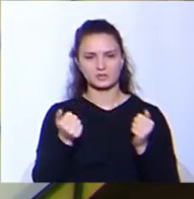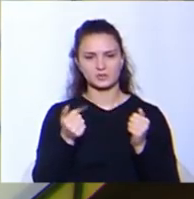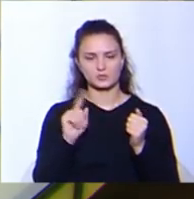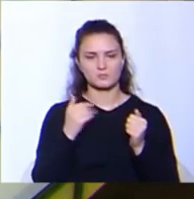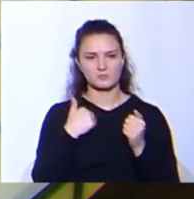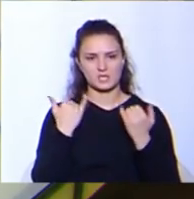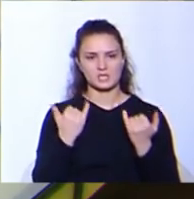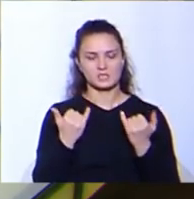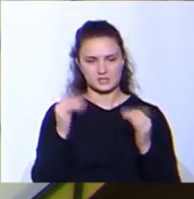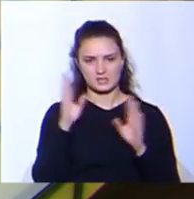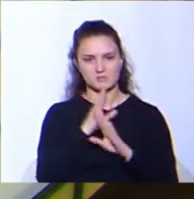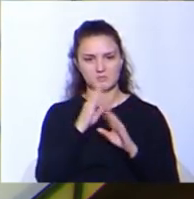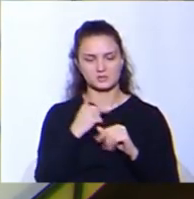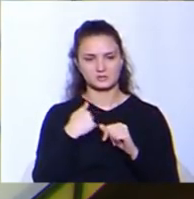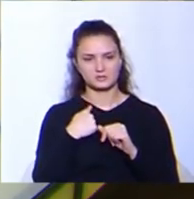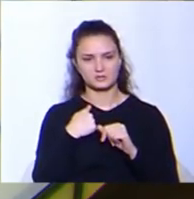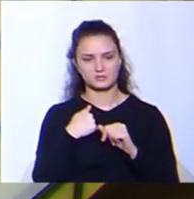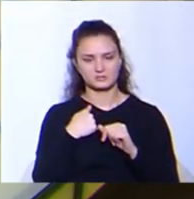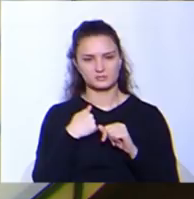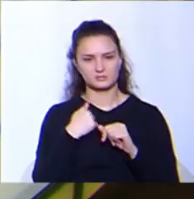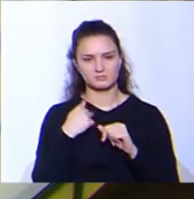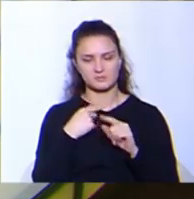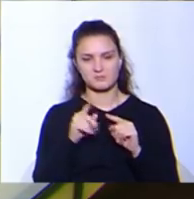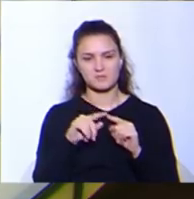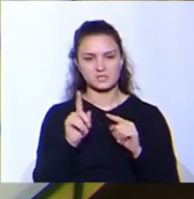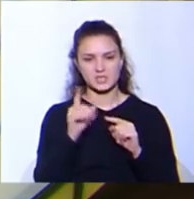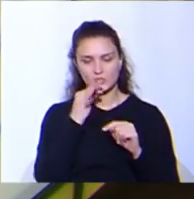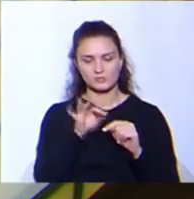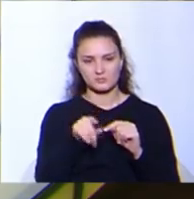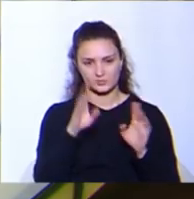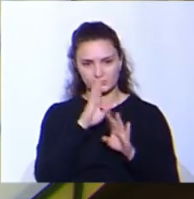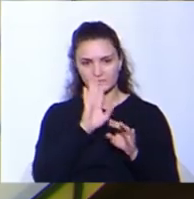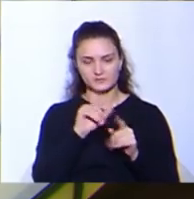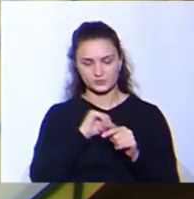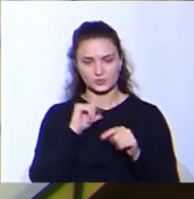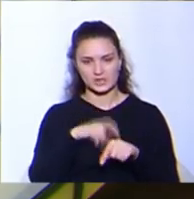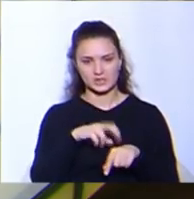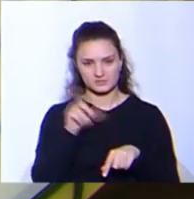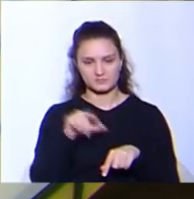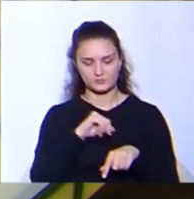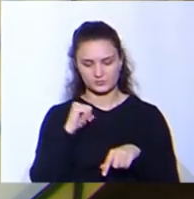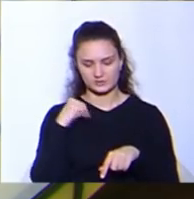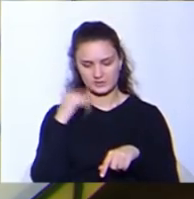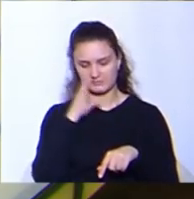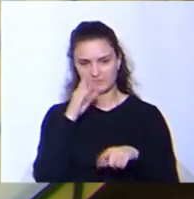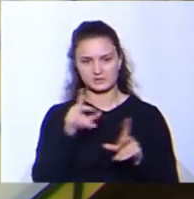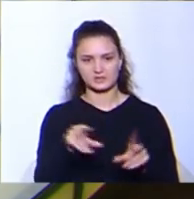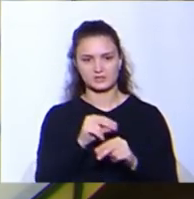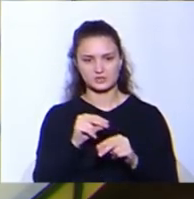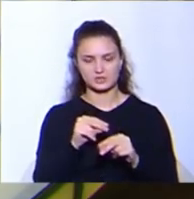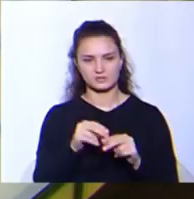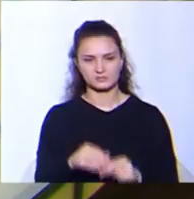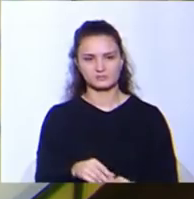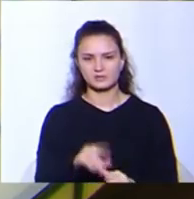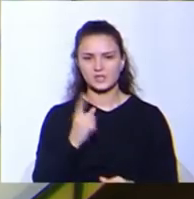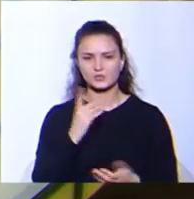მე ახლა გამიმართლა, არა მარტო მას ეუბნებით, რომ მას გაუმართლა. თქვენ როგორც ექიმი თვლით, რომ გაგიმართლათ, რომ ის გადაარჩინეთ.